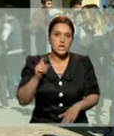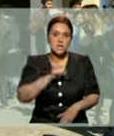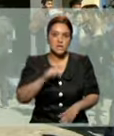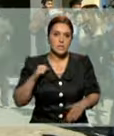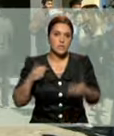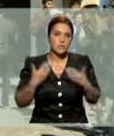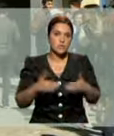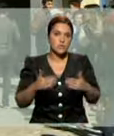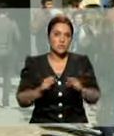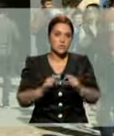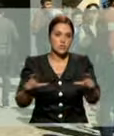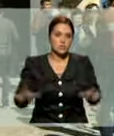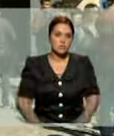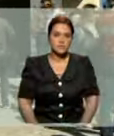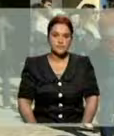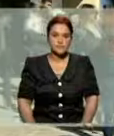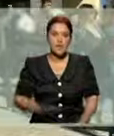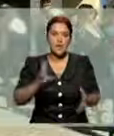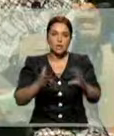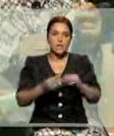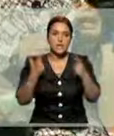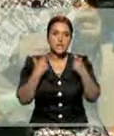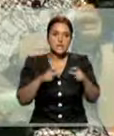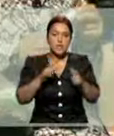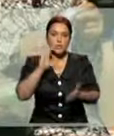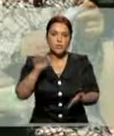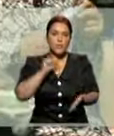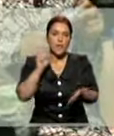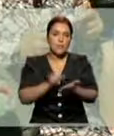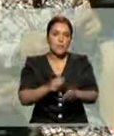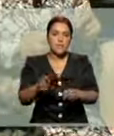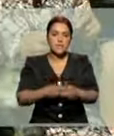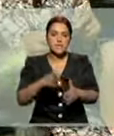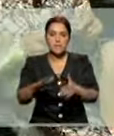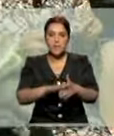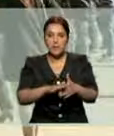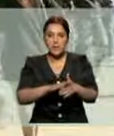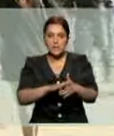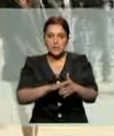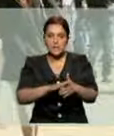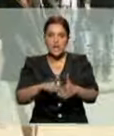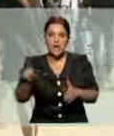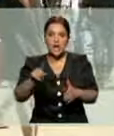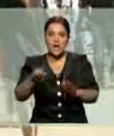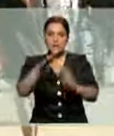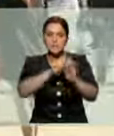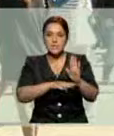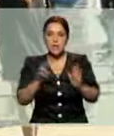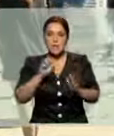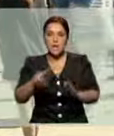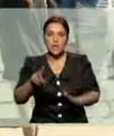школ. Кроме того, результаты экзамена будут опубликовывать без фамилий абитуриента. В списках с баллами будут